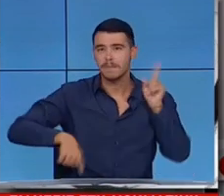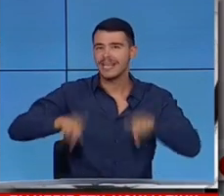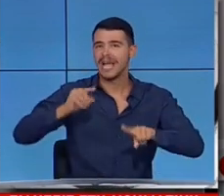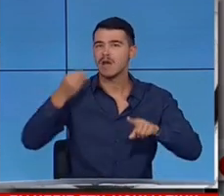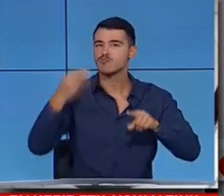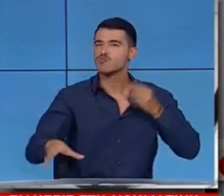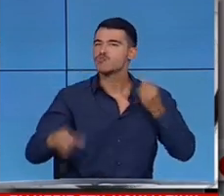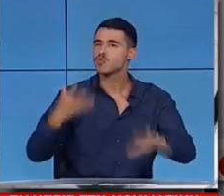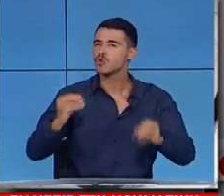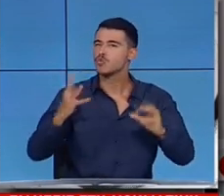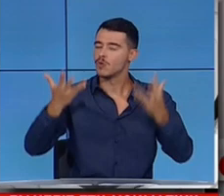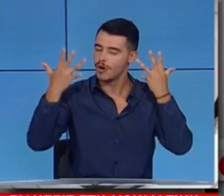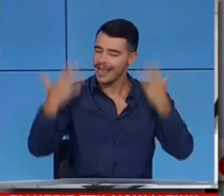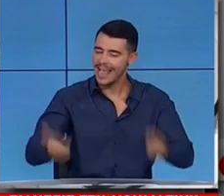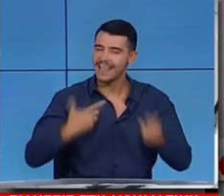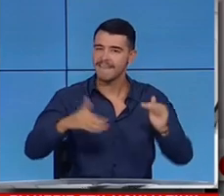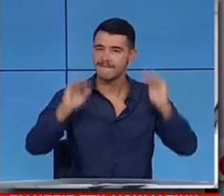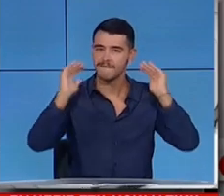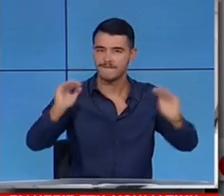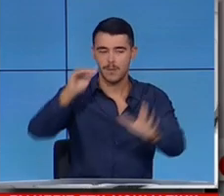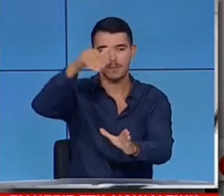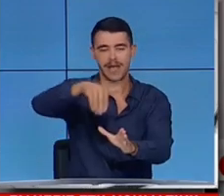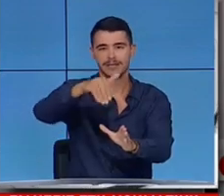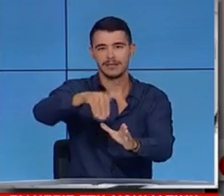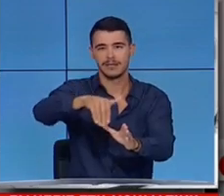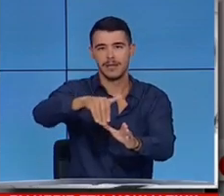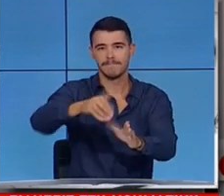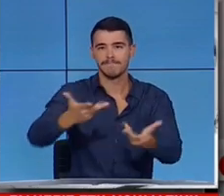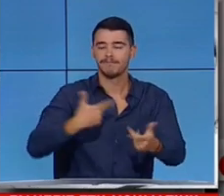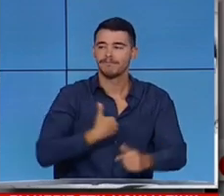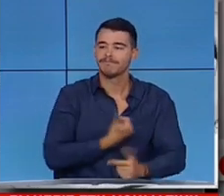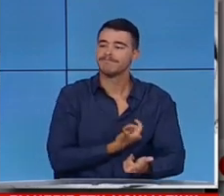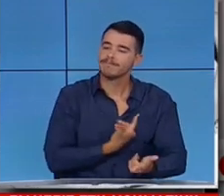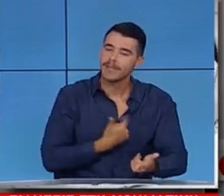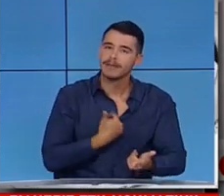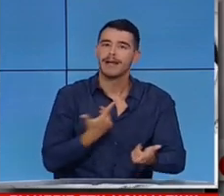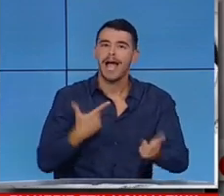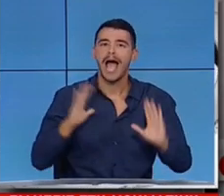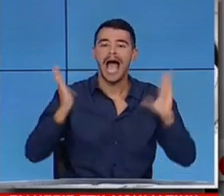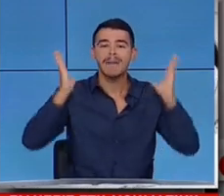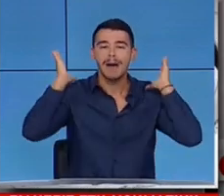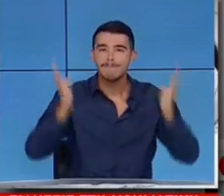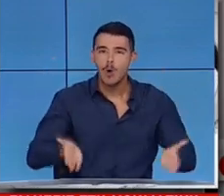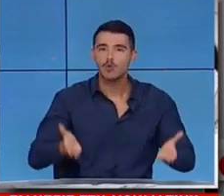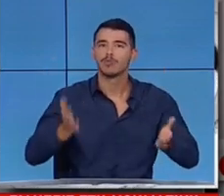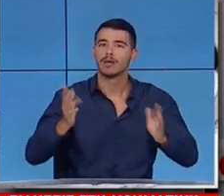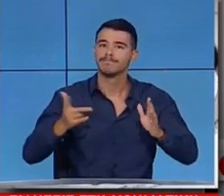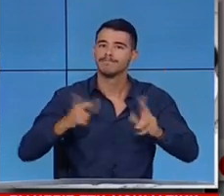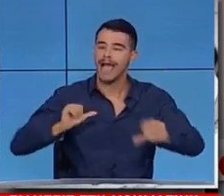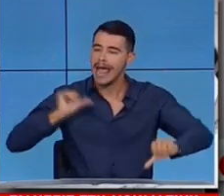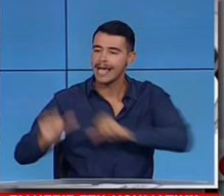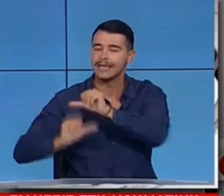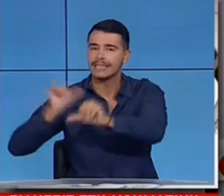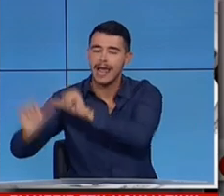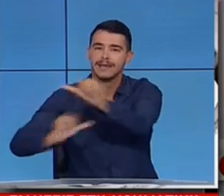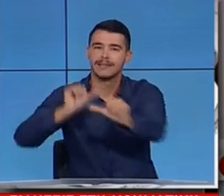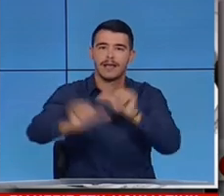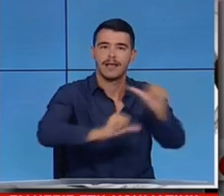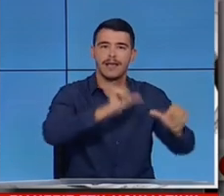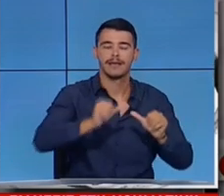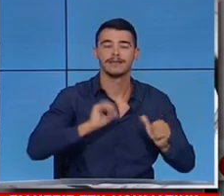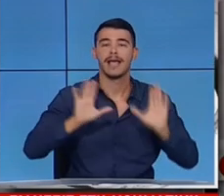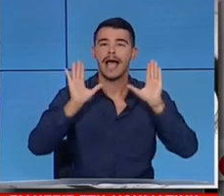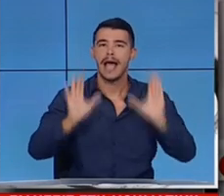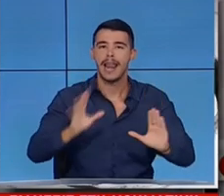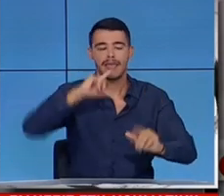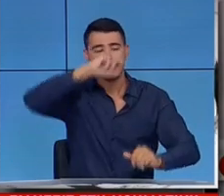αρχή το σχήμα το ραδιοτηλεοπτικό, ενδεχομένως θα κάναμε πάρα πολύ μεγάλες αλλαγές. Όμως, παρόλα τα προβλήματα, παρόλες τις δυσκολίες